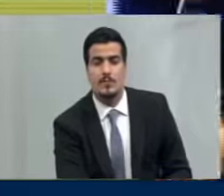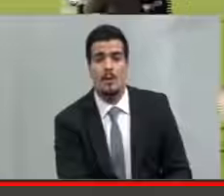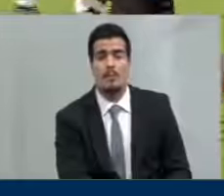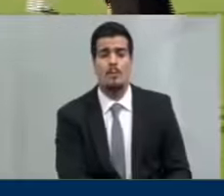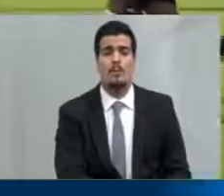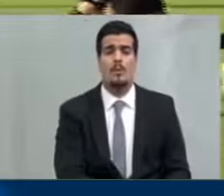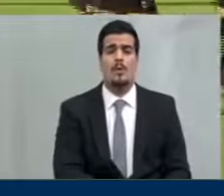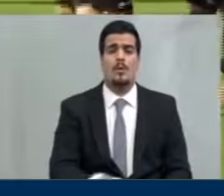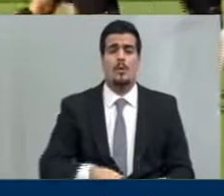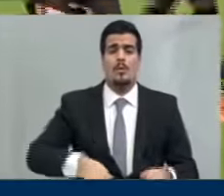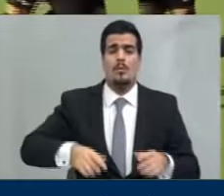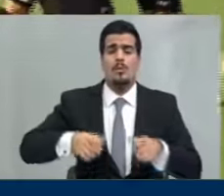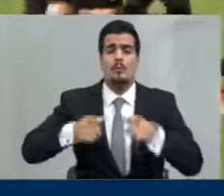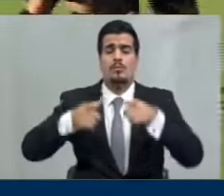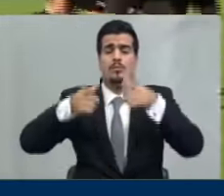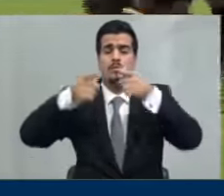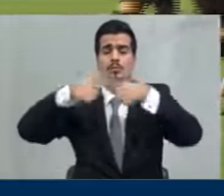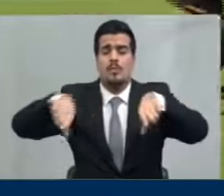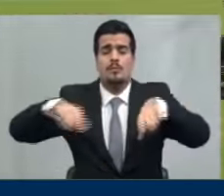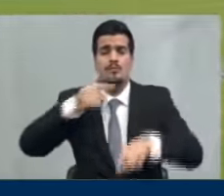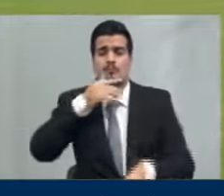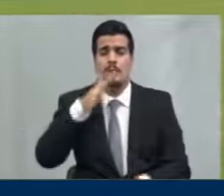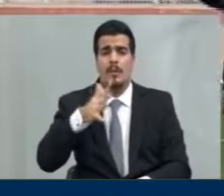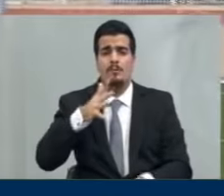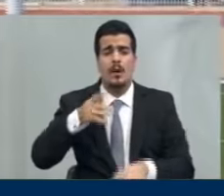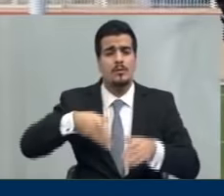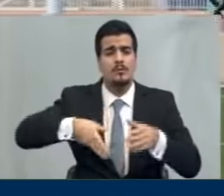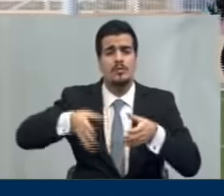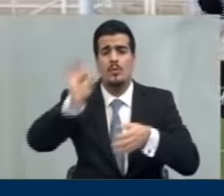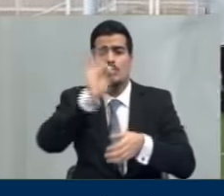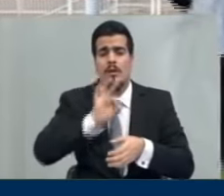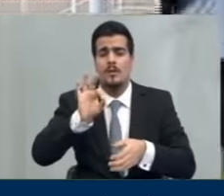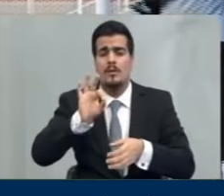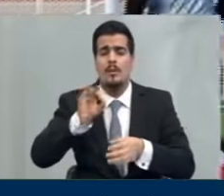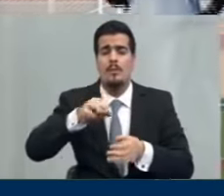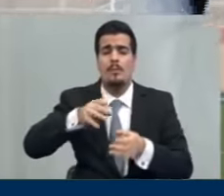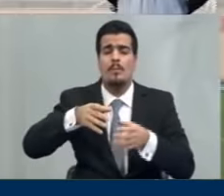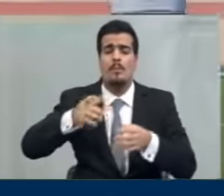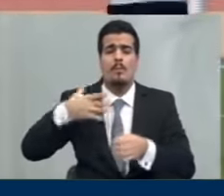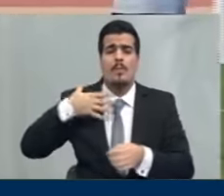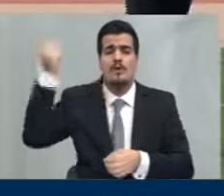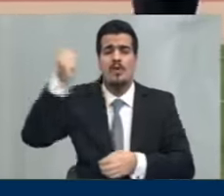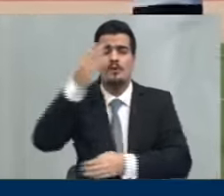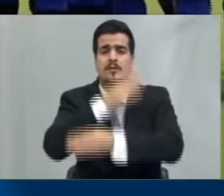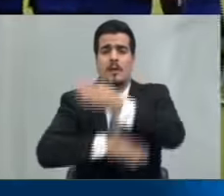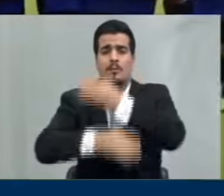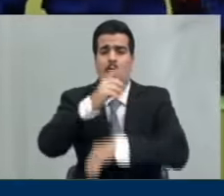ومنتخب الشباب يواجه نظيره اللبناني الأولمبي وديا في محافظة كربلاء الشهر المقبل.